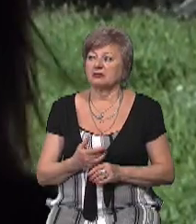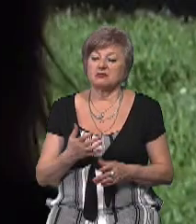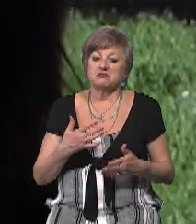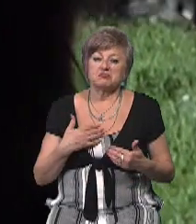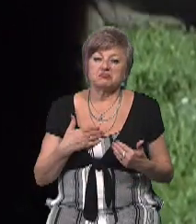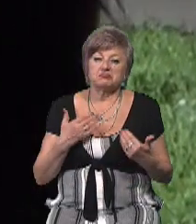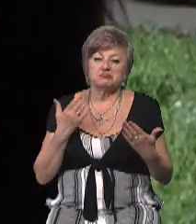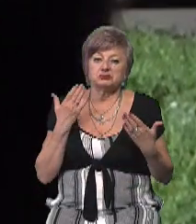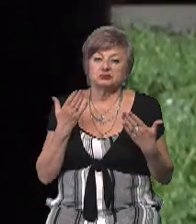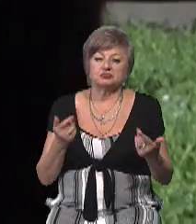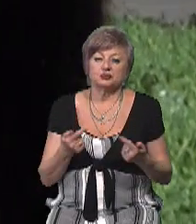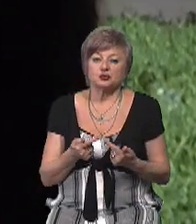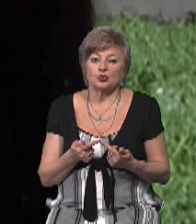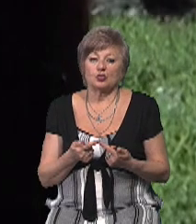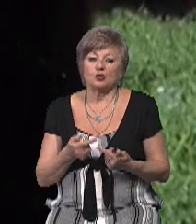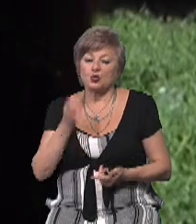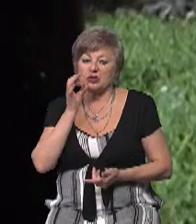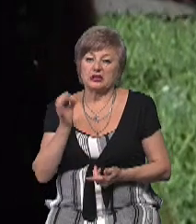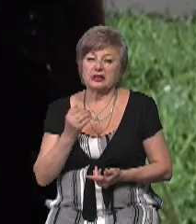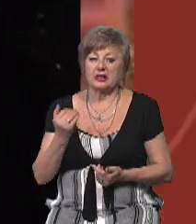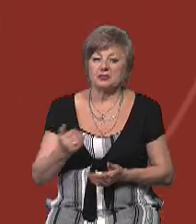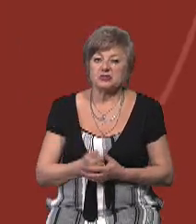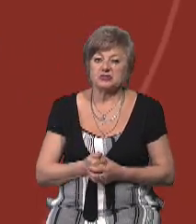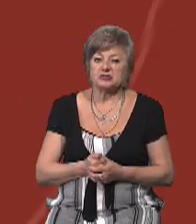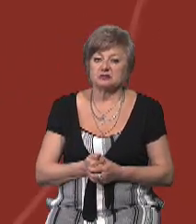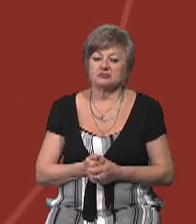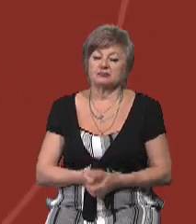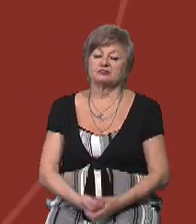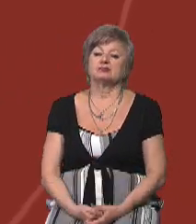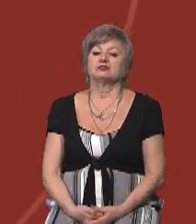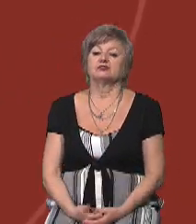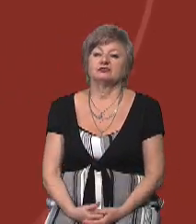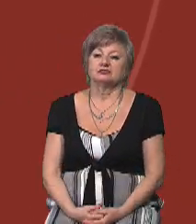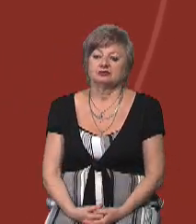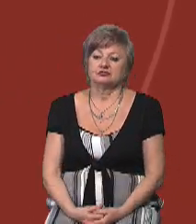ними, правильно? І в них був це як стратегічний об'єкт.